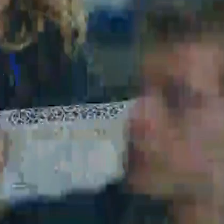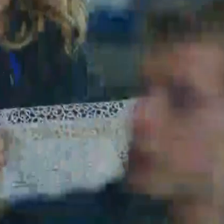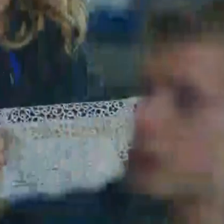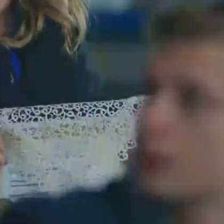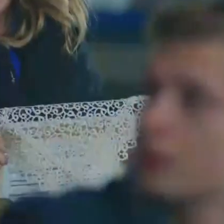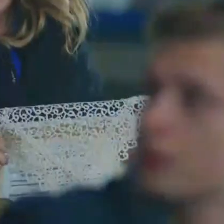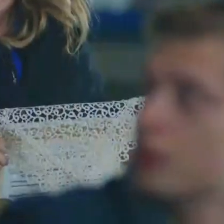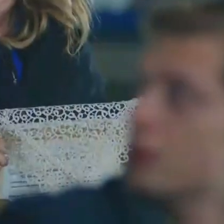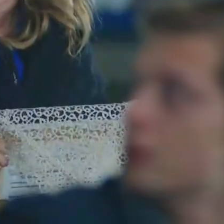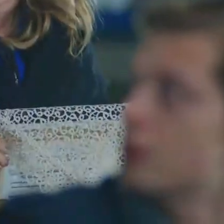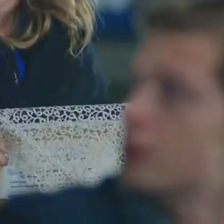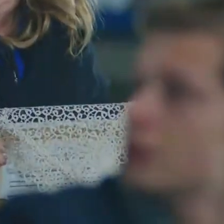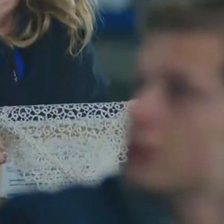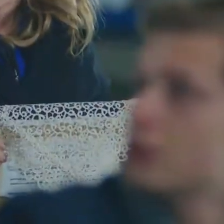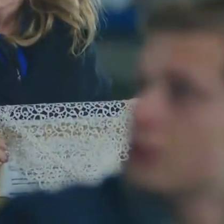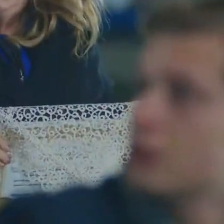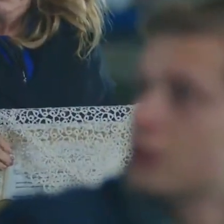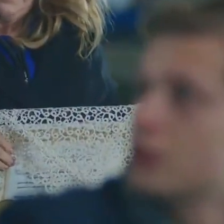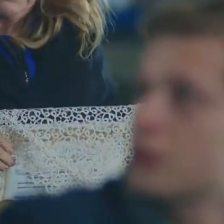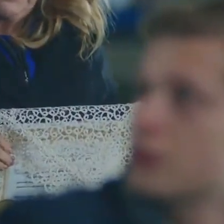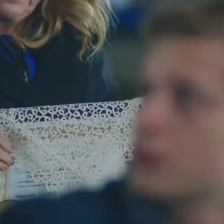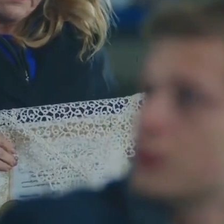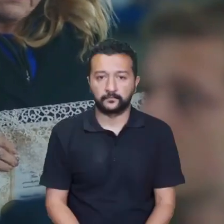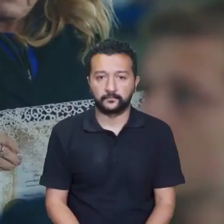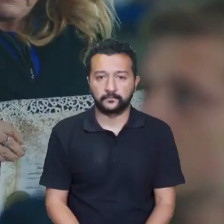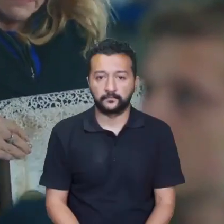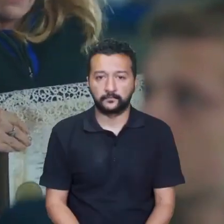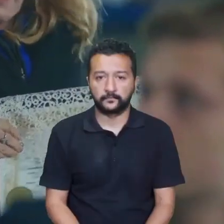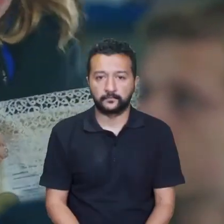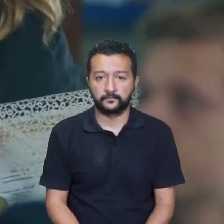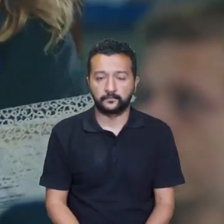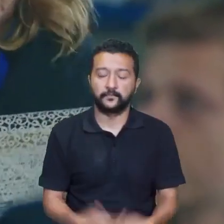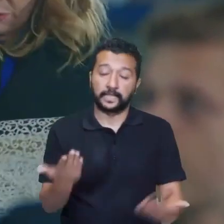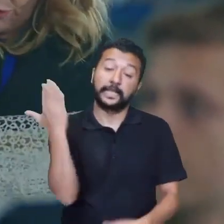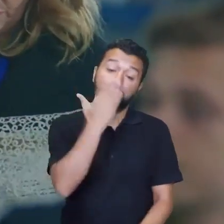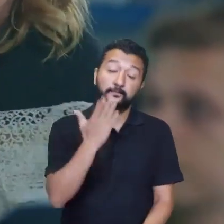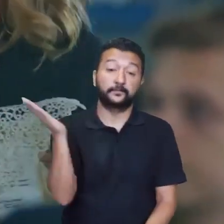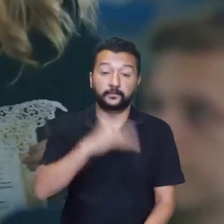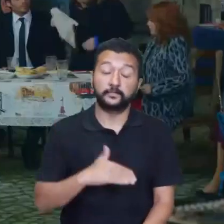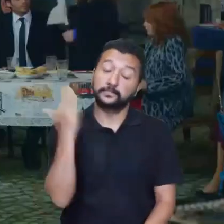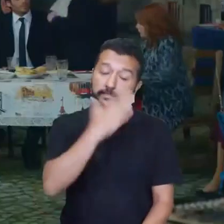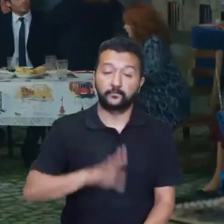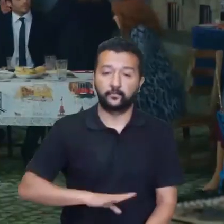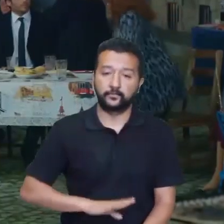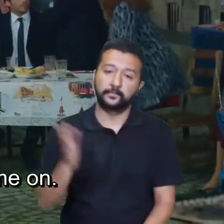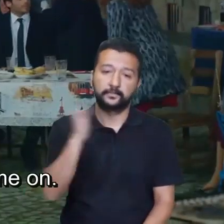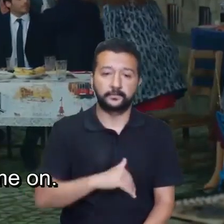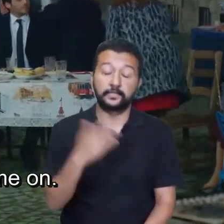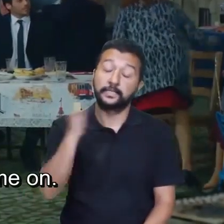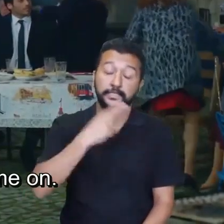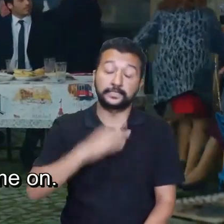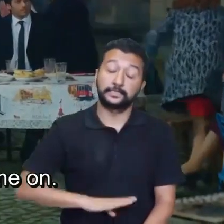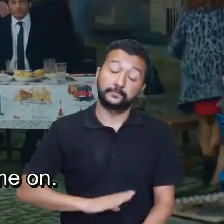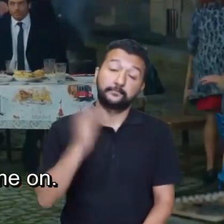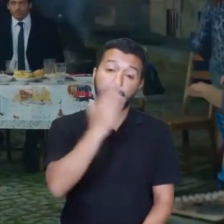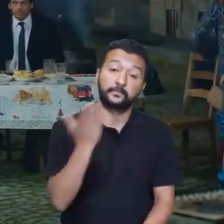gezdirip ıtıra bakarak gözünü kaçırdı. Adile neye uğradığının şaşkınlığında. Hadi gidiyoruz. Yürü oğlum. Hadi kızım